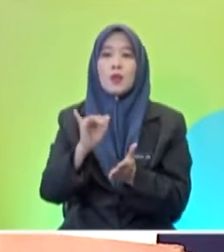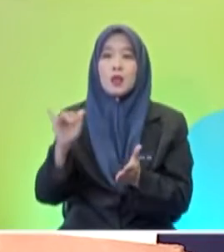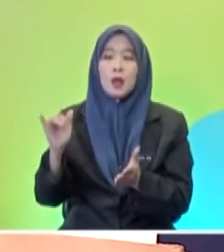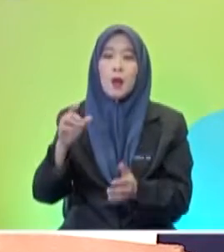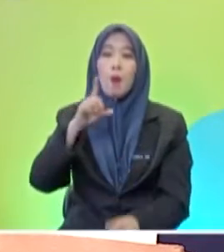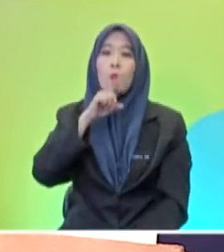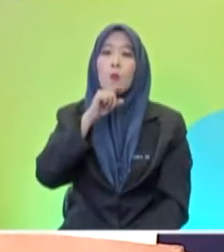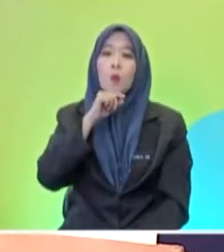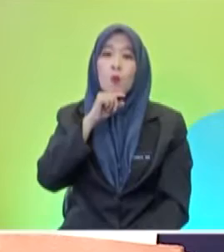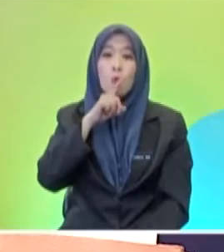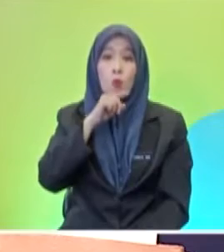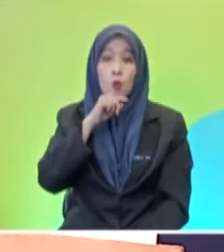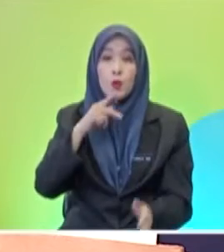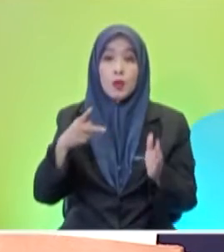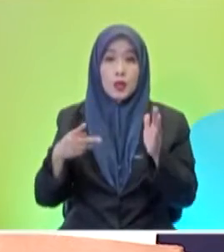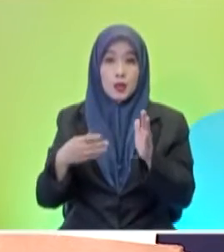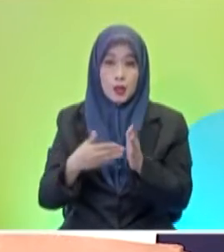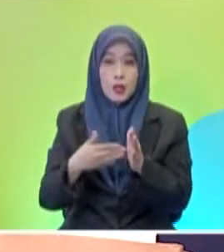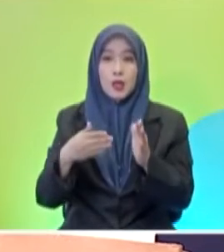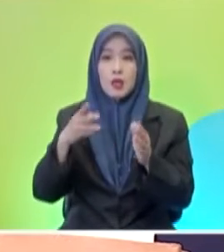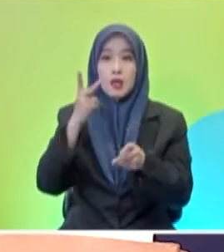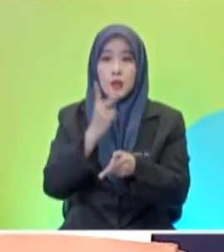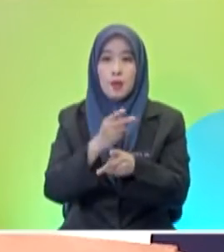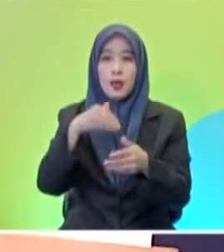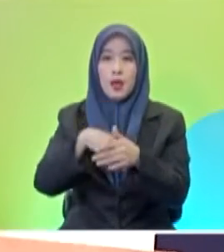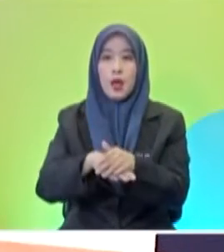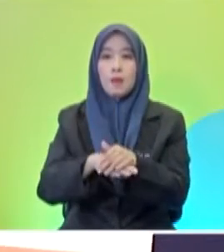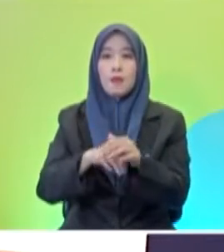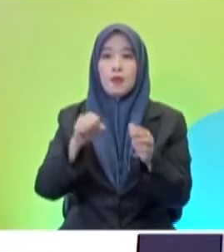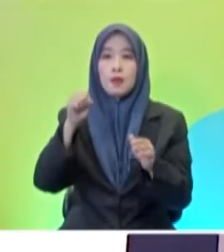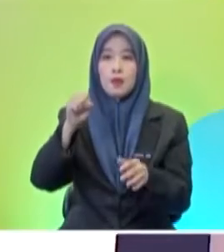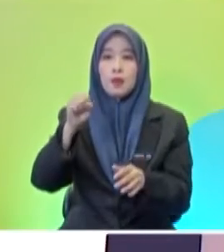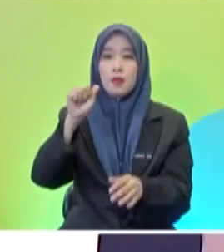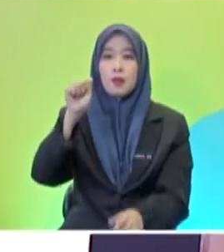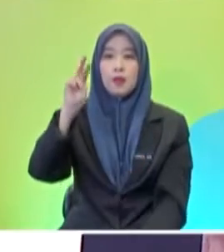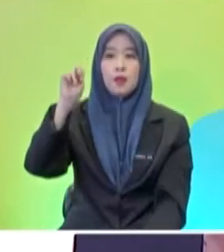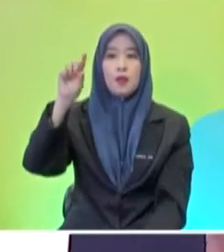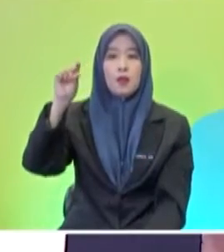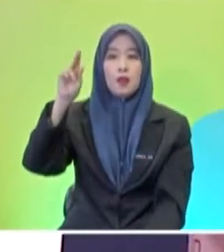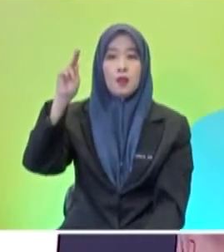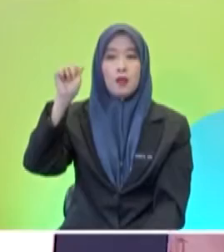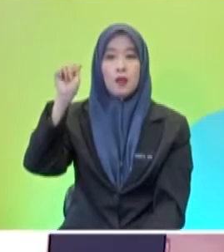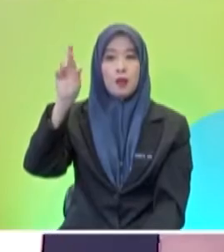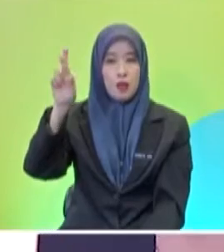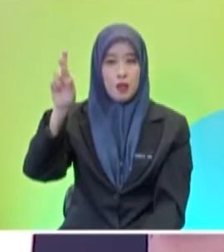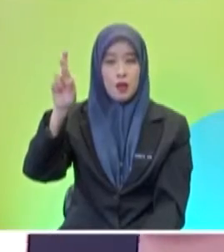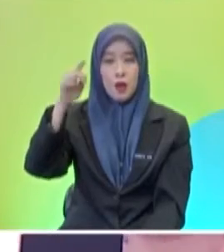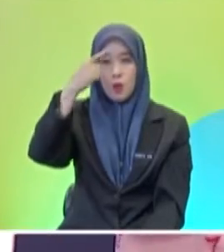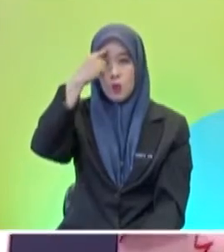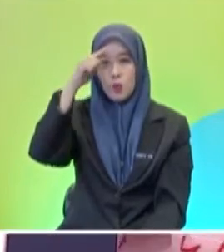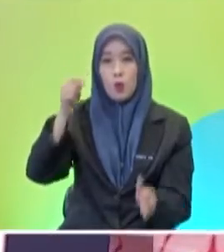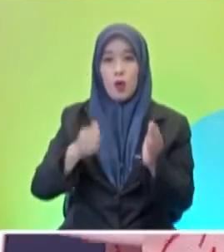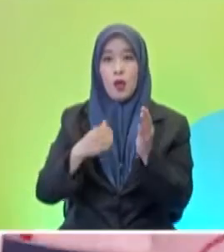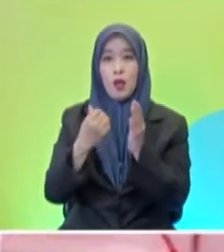kena simpan dalam sangkar. Sangkar. Tak bolehlah lepas kan? Betul. Ha, kita kena simpan dalam sangkar untuk elakkan